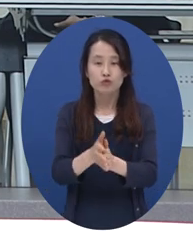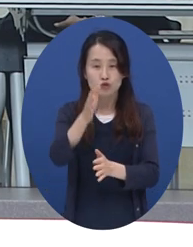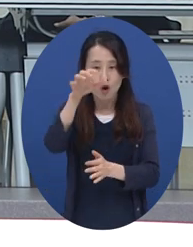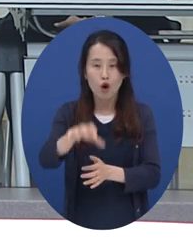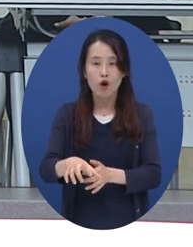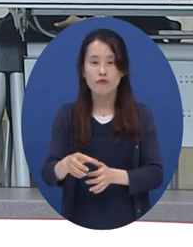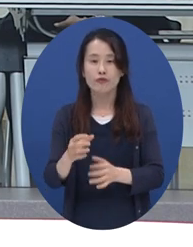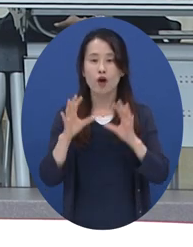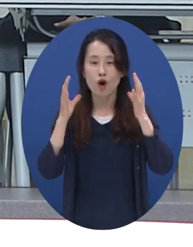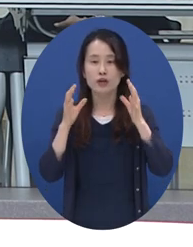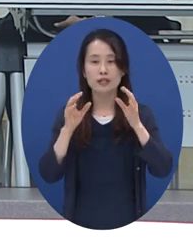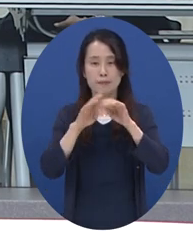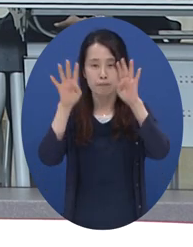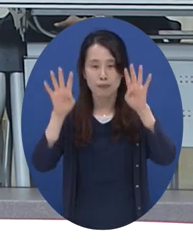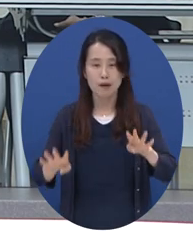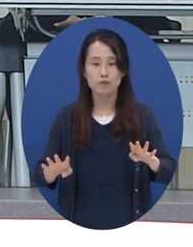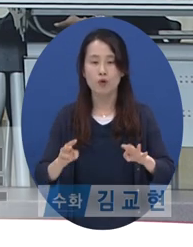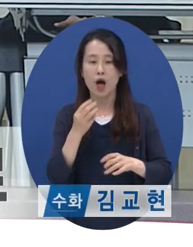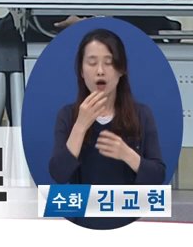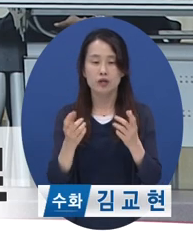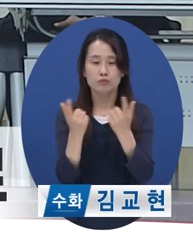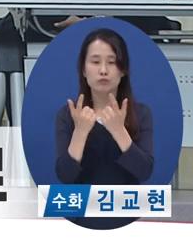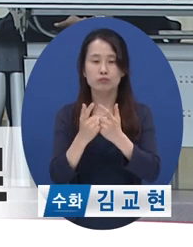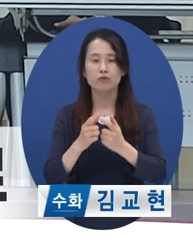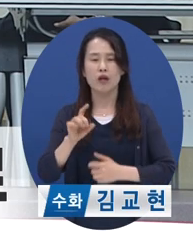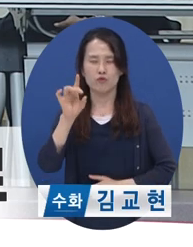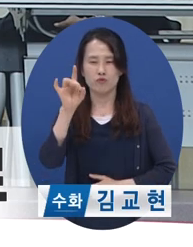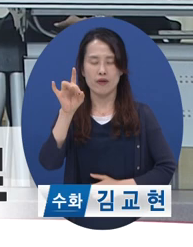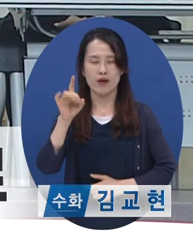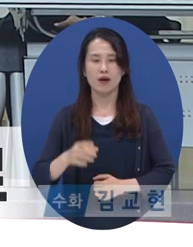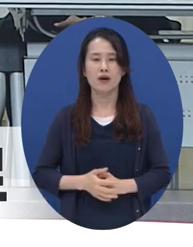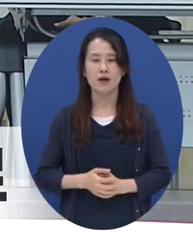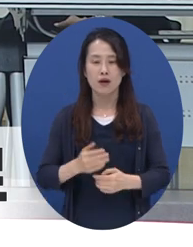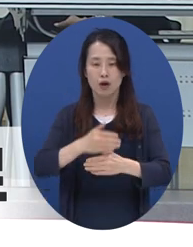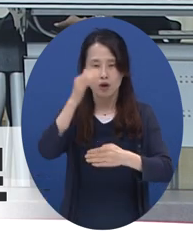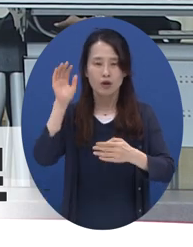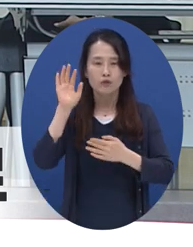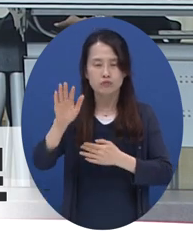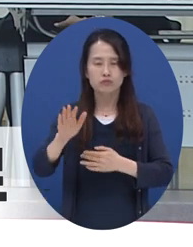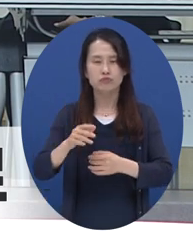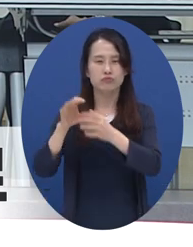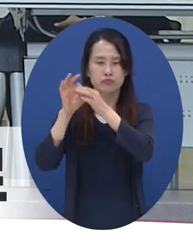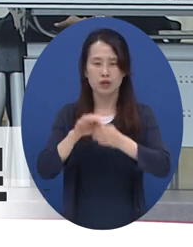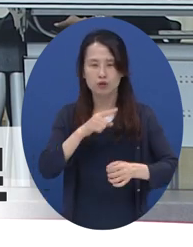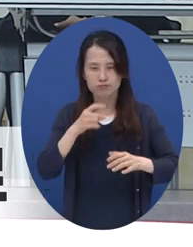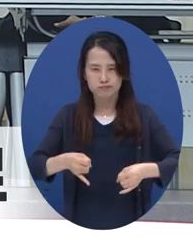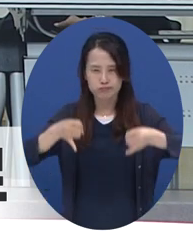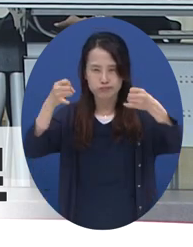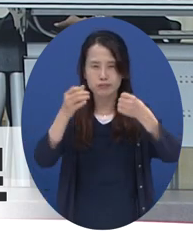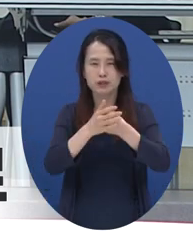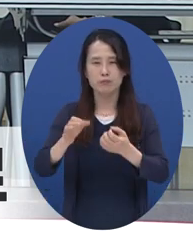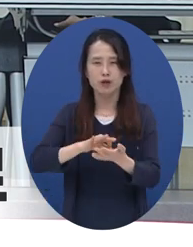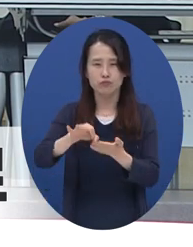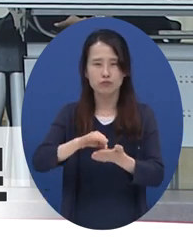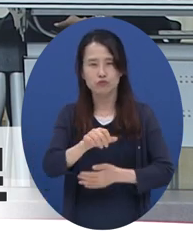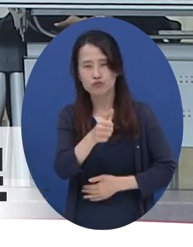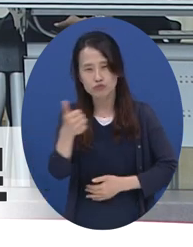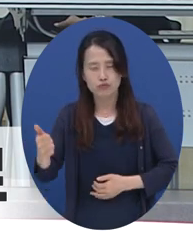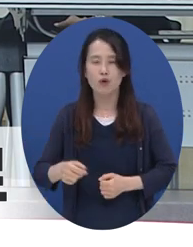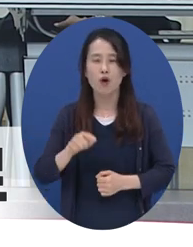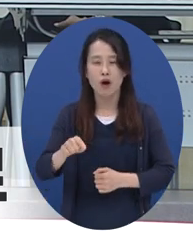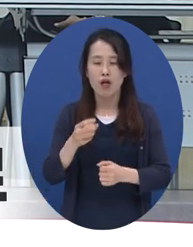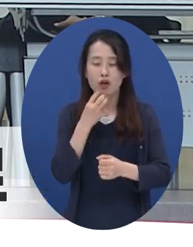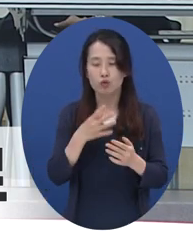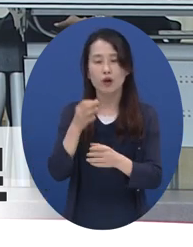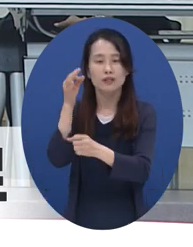경기도 동두천 어린이 박물관은 경기 북부에서 유일한 어린이 박물관인데요. 개관 후 계속된 적자로 재정난을